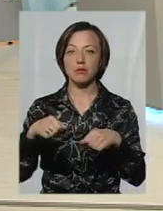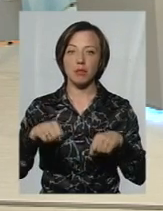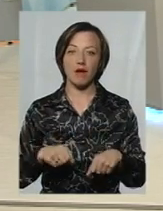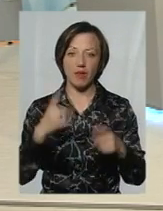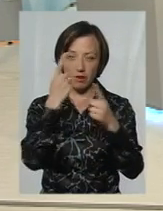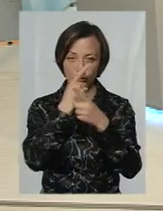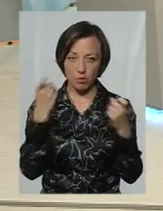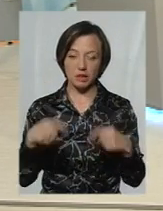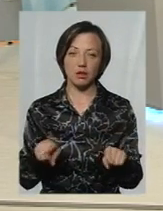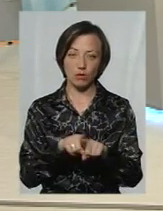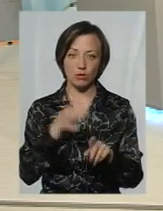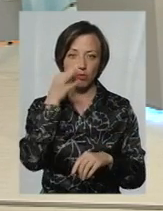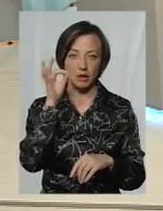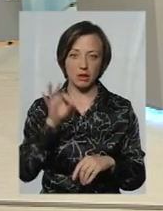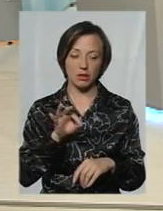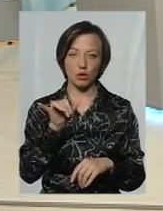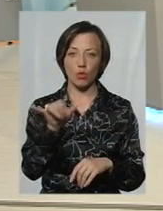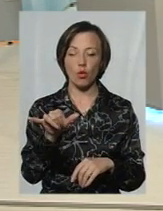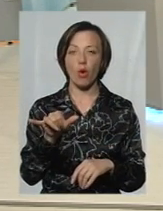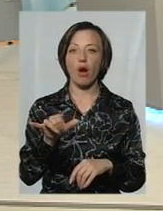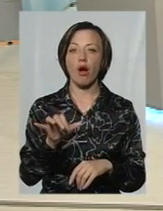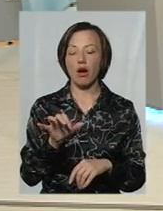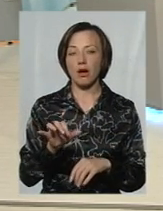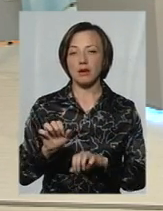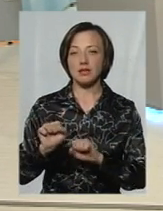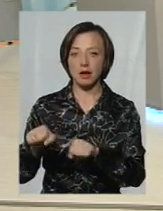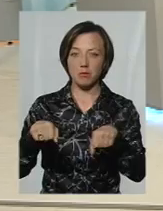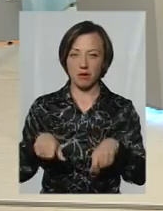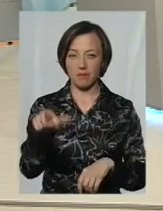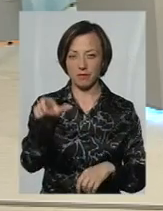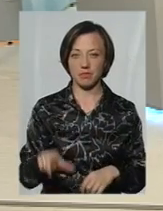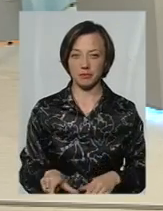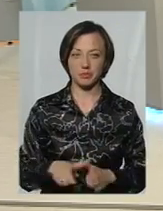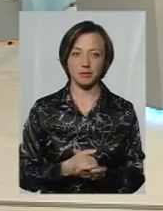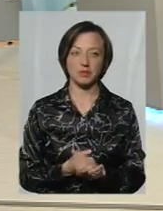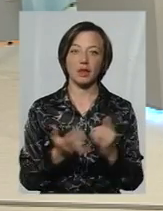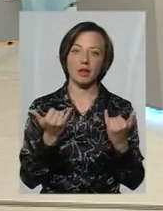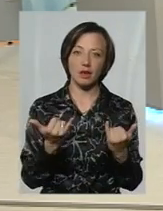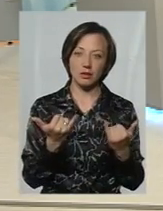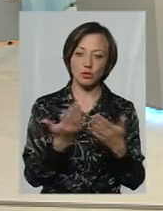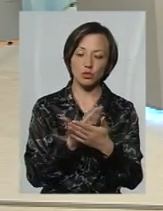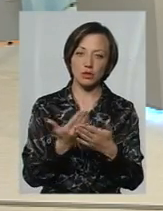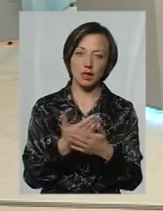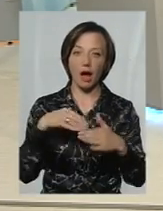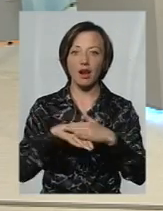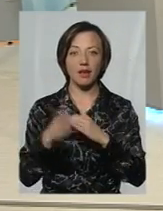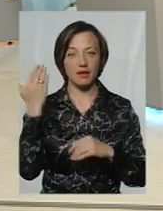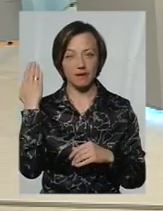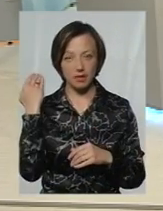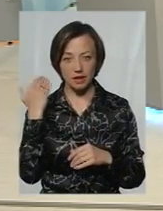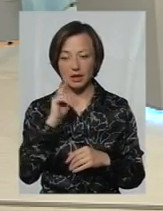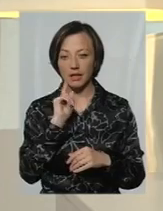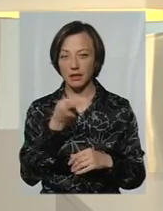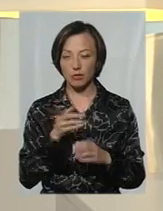інформацію також в компетенції омбудсмена. Наскільки ви бачите нинішній сюжет, власне, архівний сюжет?